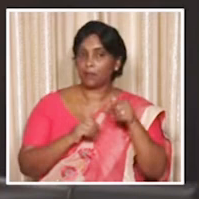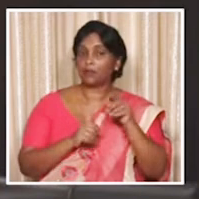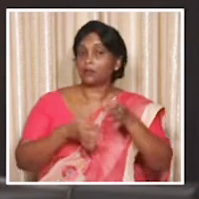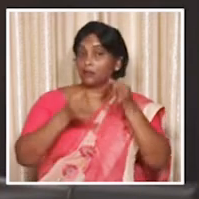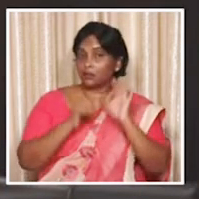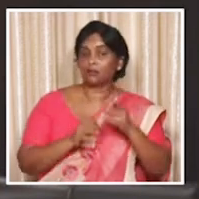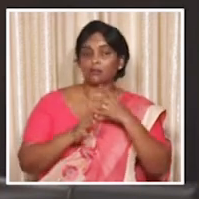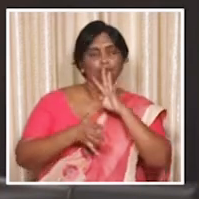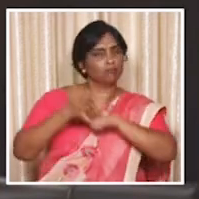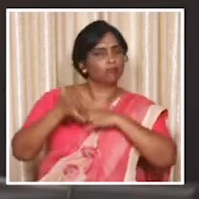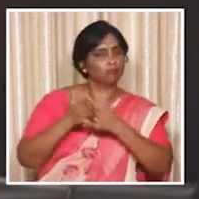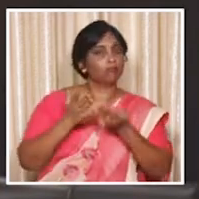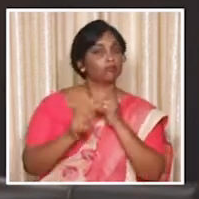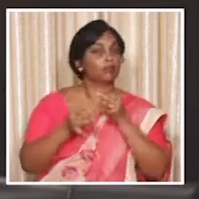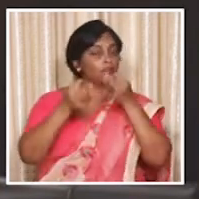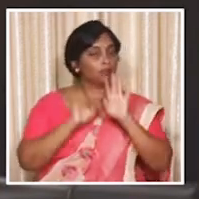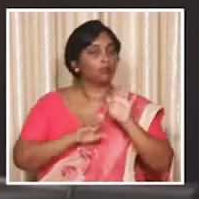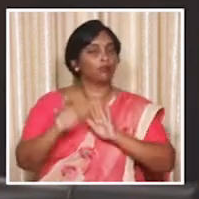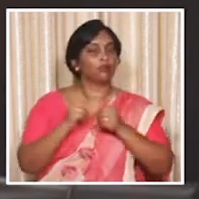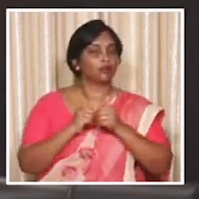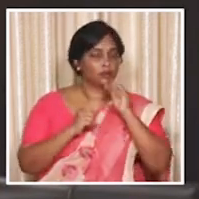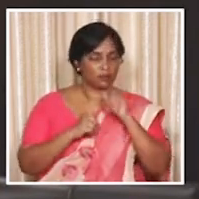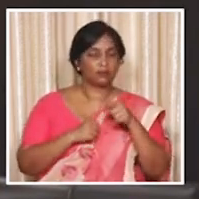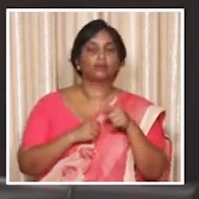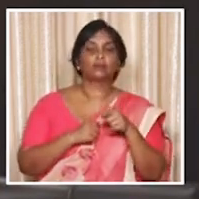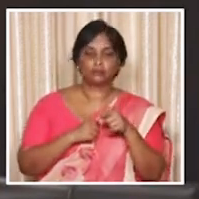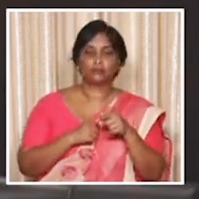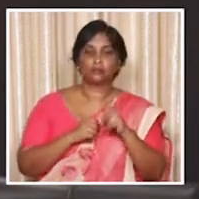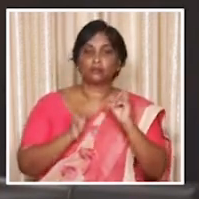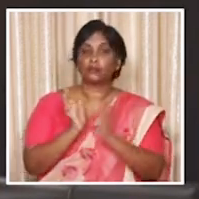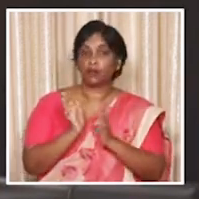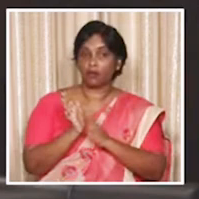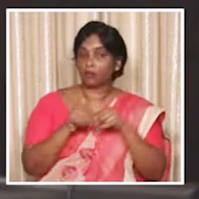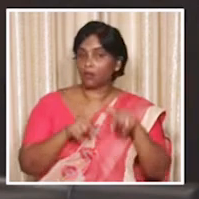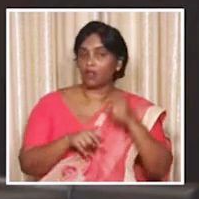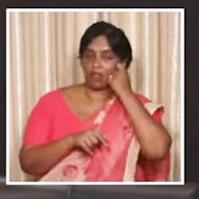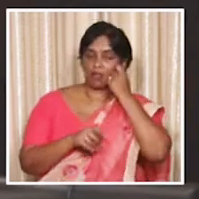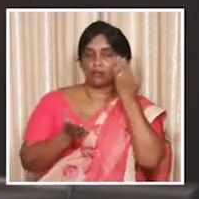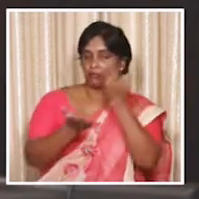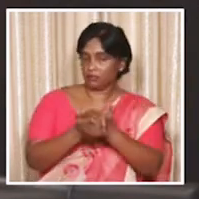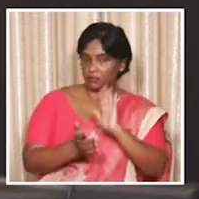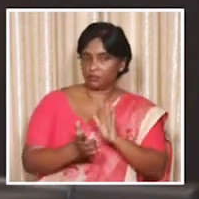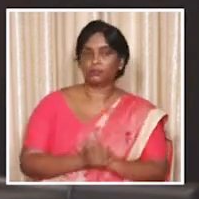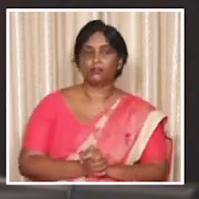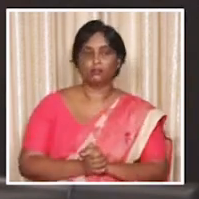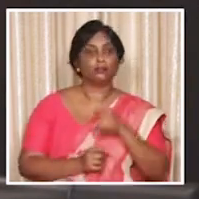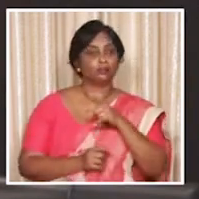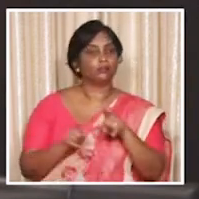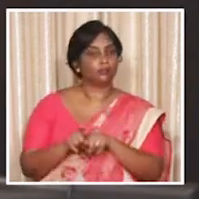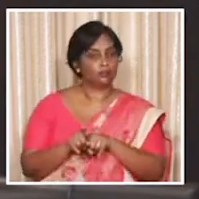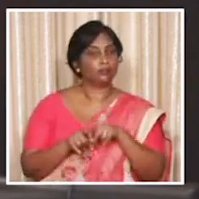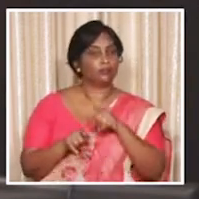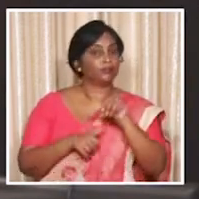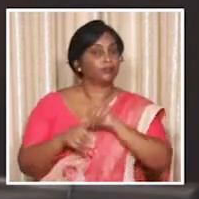නිශ්චිත මැනුවල් එකට නිශ්චිත මෙහෙයුම් ක්‍රමවේදයක් ක්‍රියාත්මක වෙන්න ඕනේ කියන එක අනුකමිටුවට අදහස් යෝජනා වාර්තා වෙලා තියෙනවා. ඒ වගේම